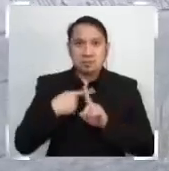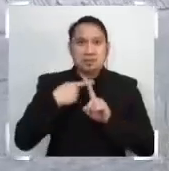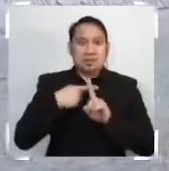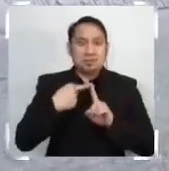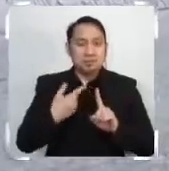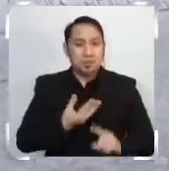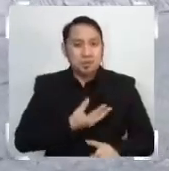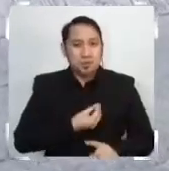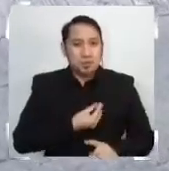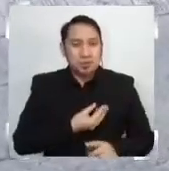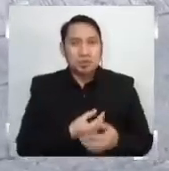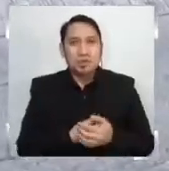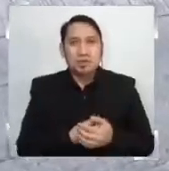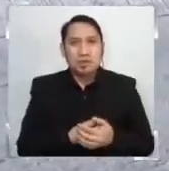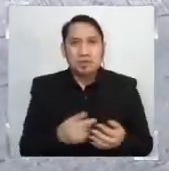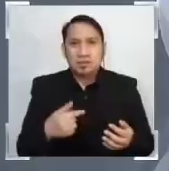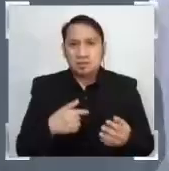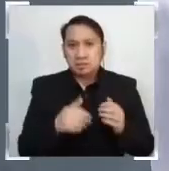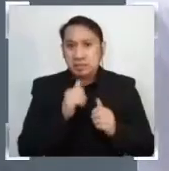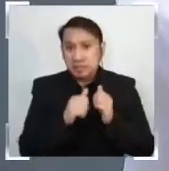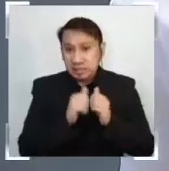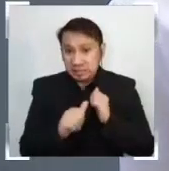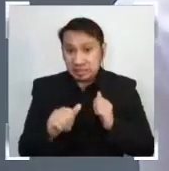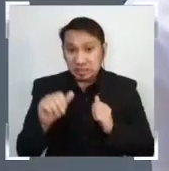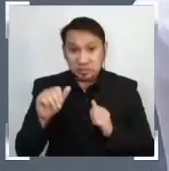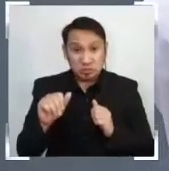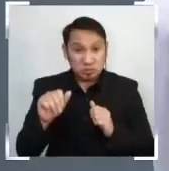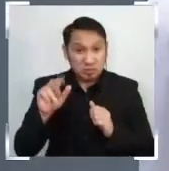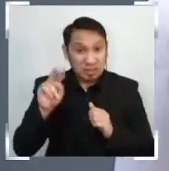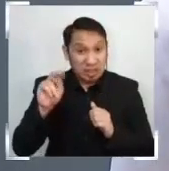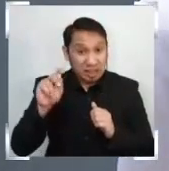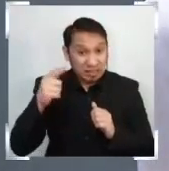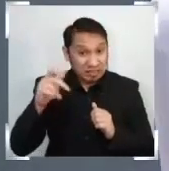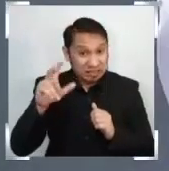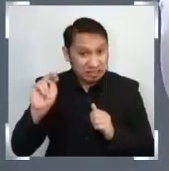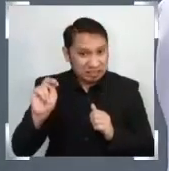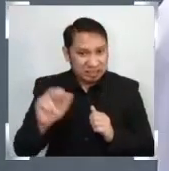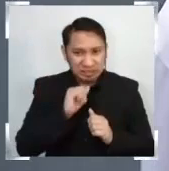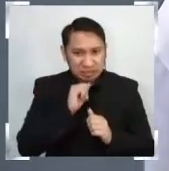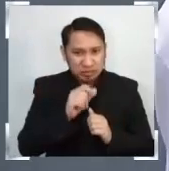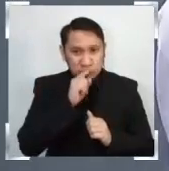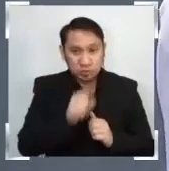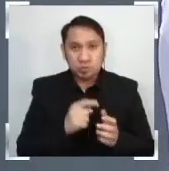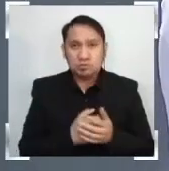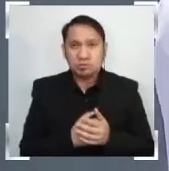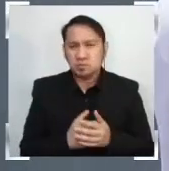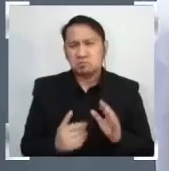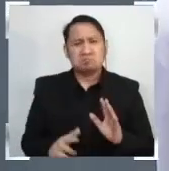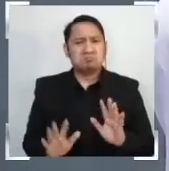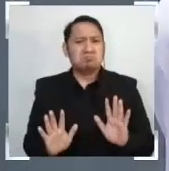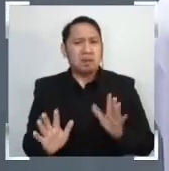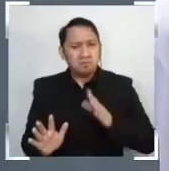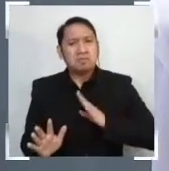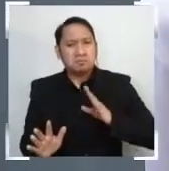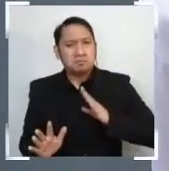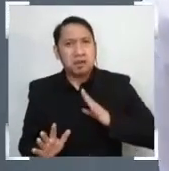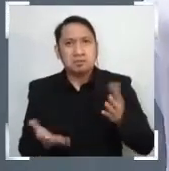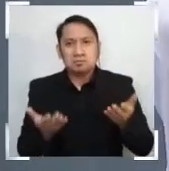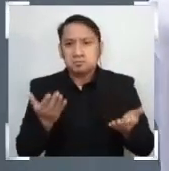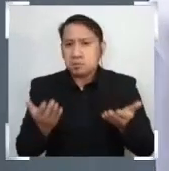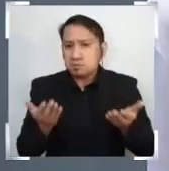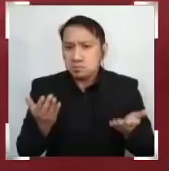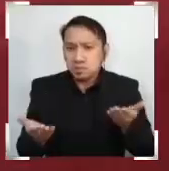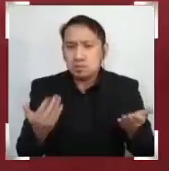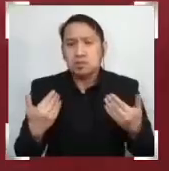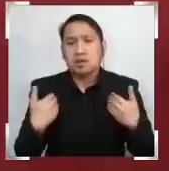naman po kasi accurate yung antigen test eh. Okay naman po yun. Para nalalaman po natin yung ano, kung may positive yung tao